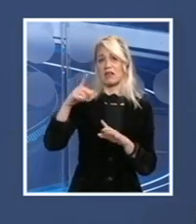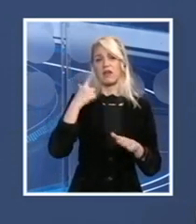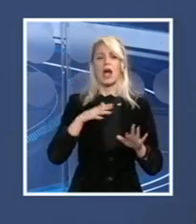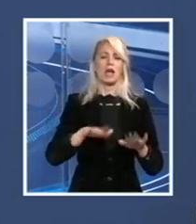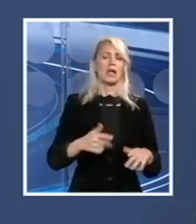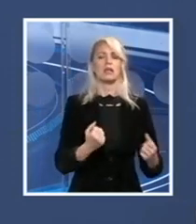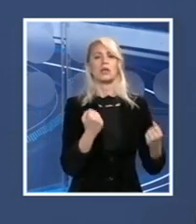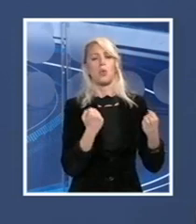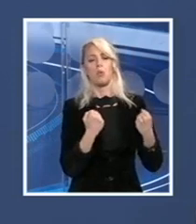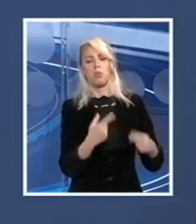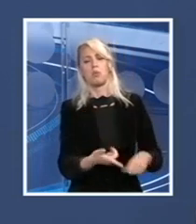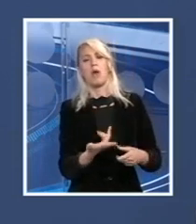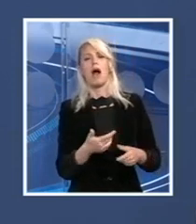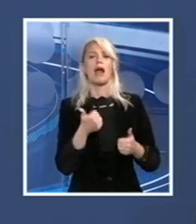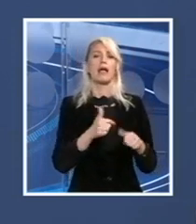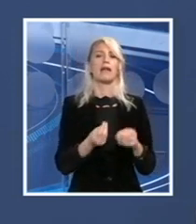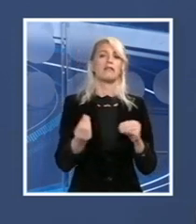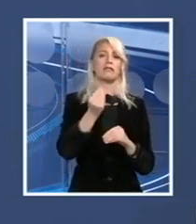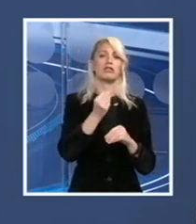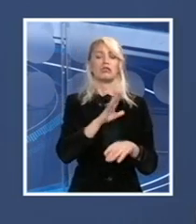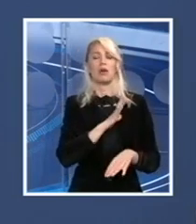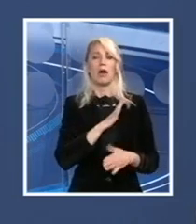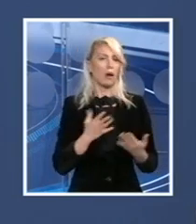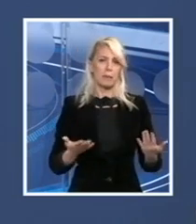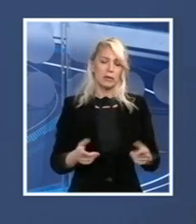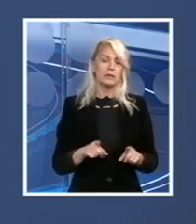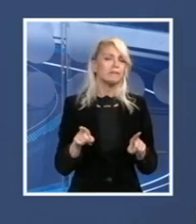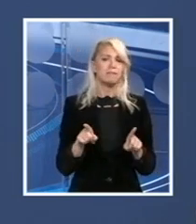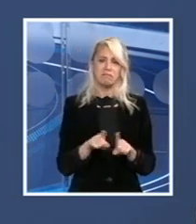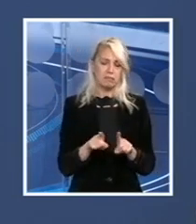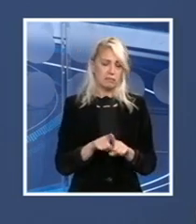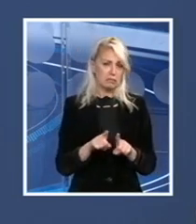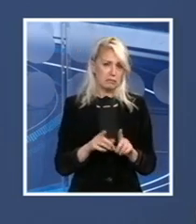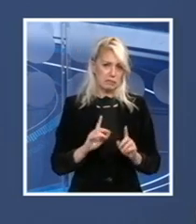imaju nešto viši rizik nego što se na početku misla.